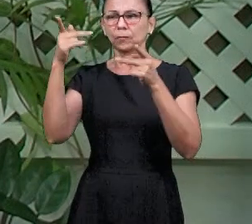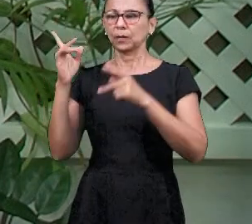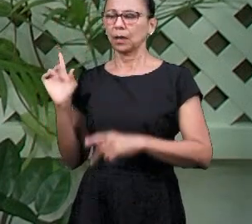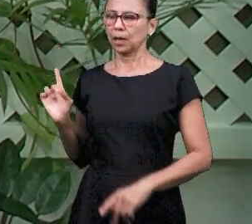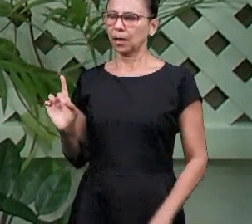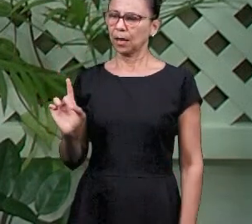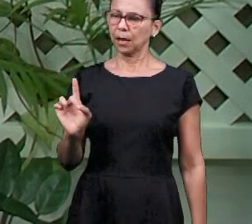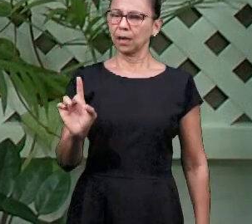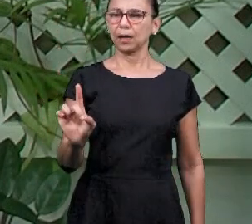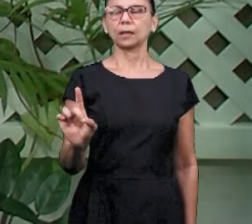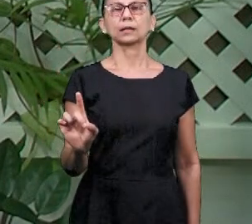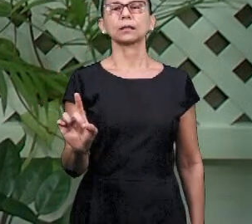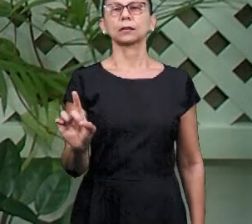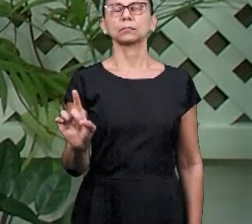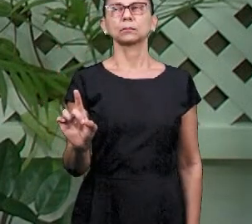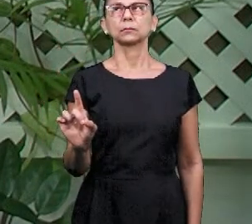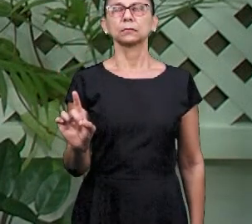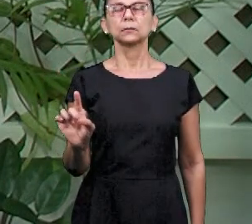existe